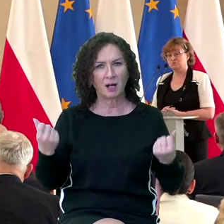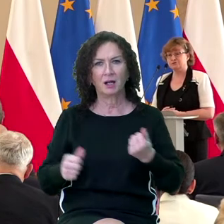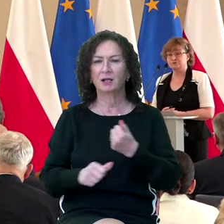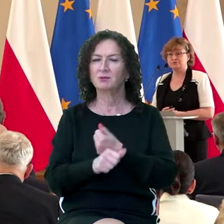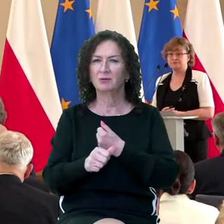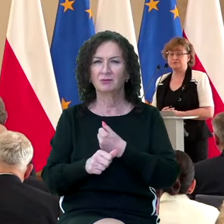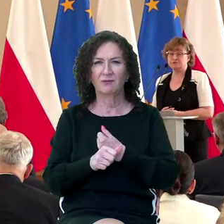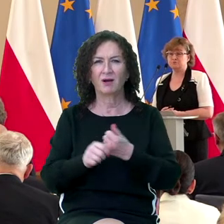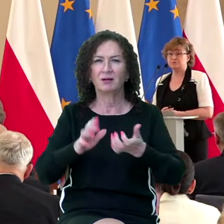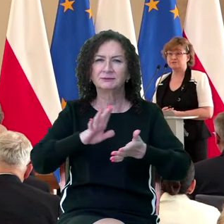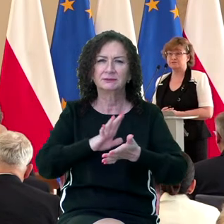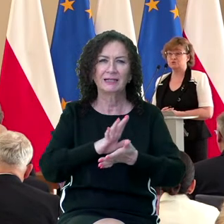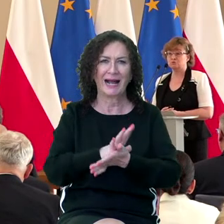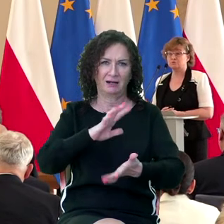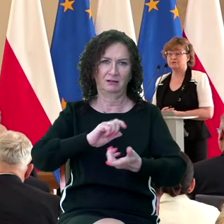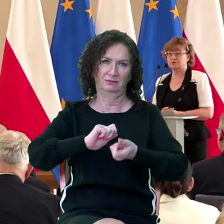roku